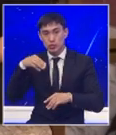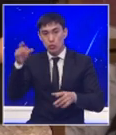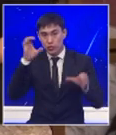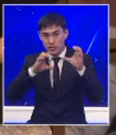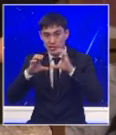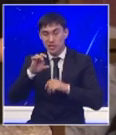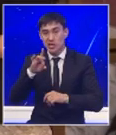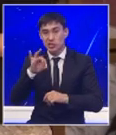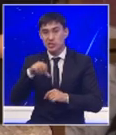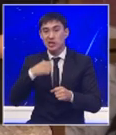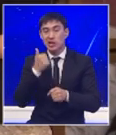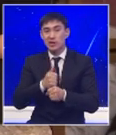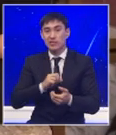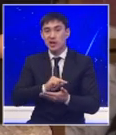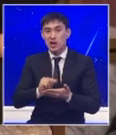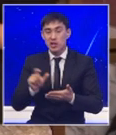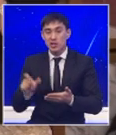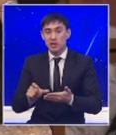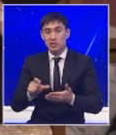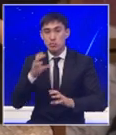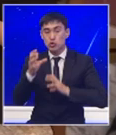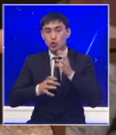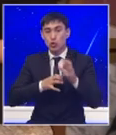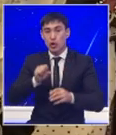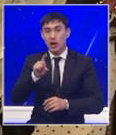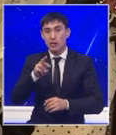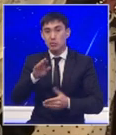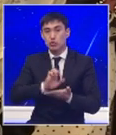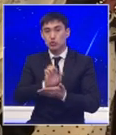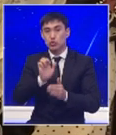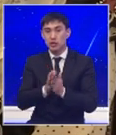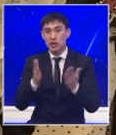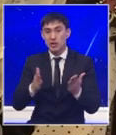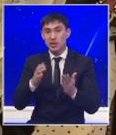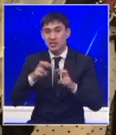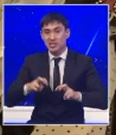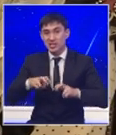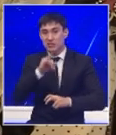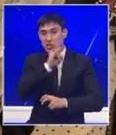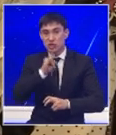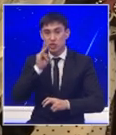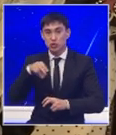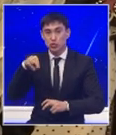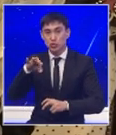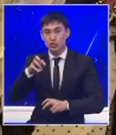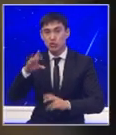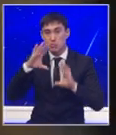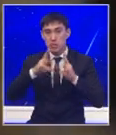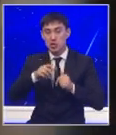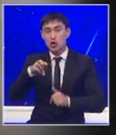rgs а также главный редактор международного научно академического журнала исследования женщин тюркского мира желдос